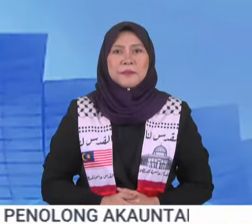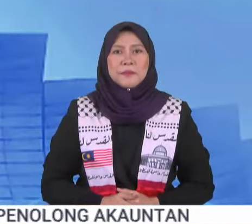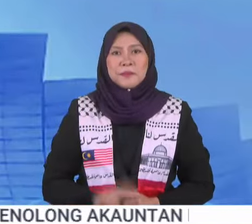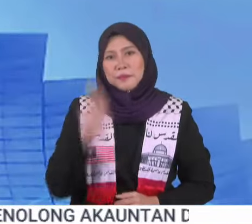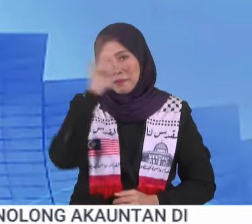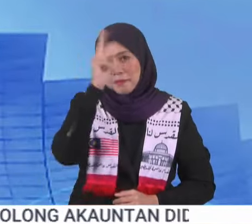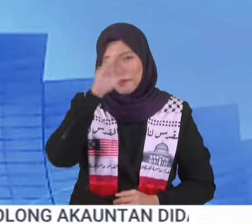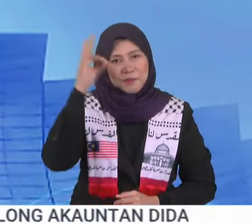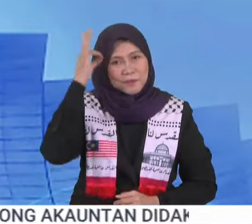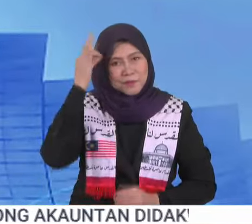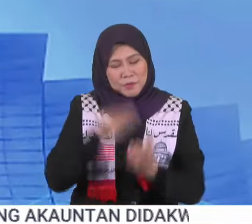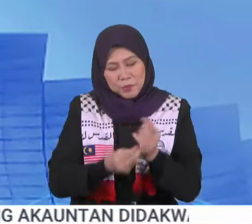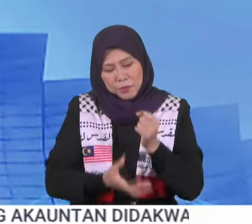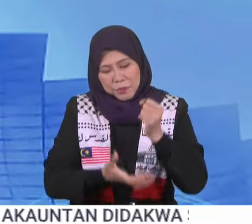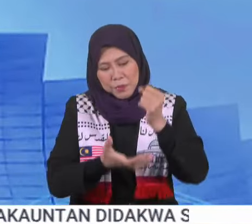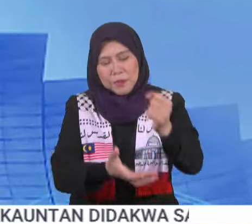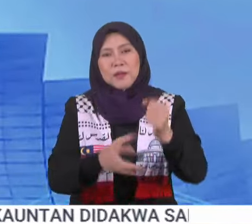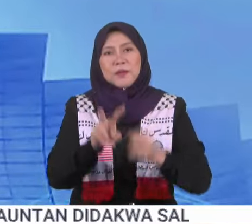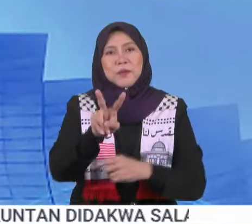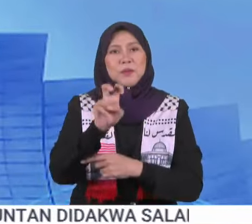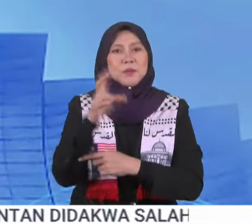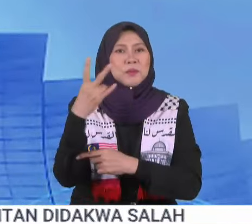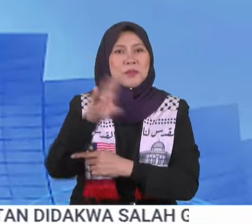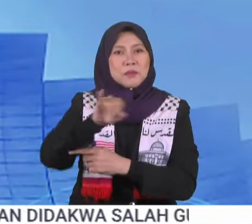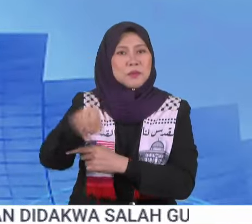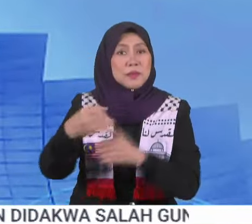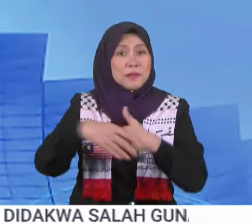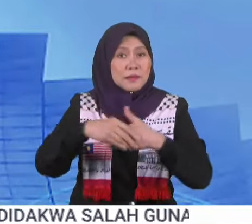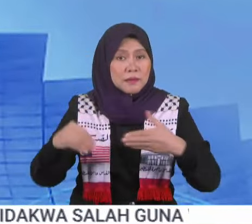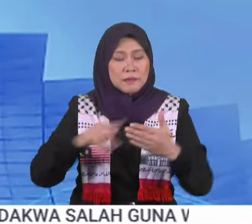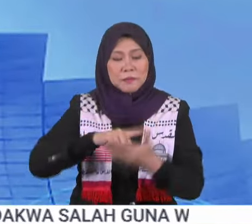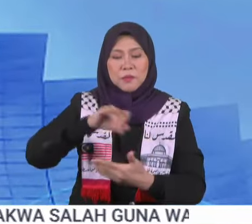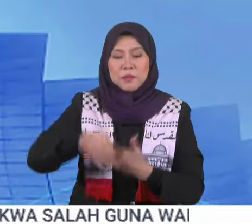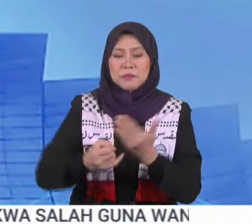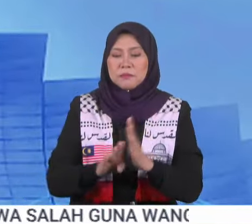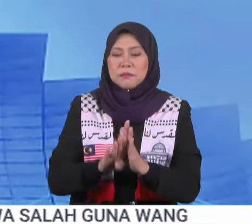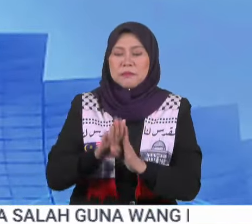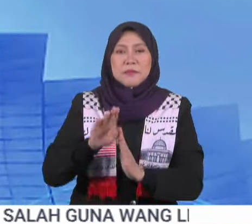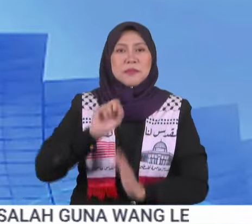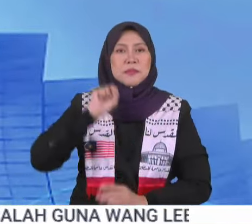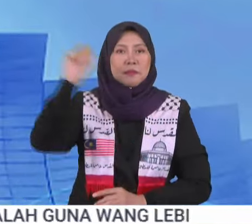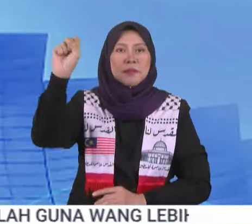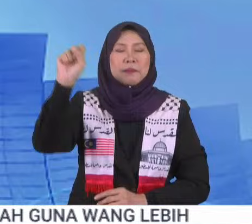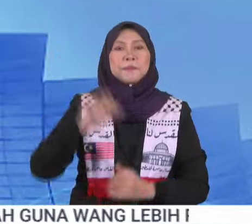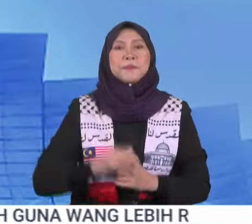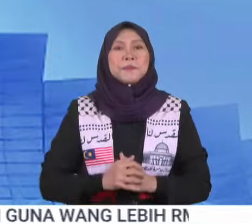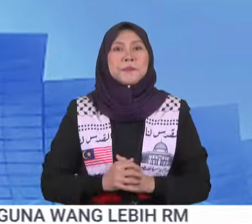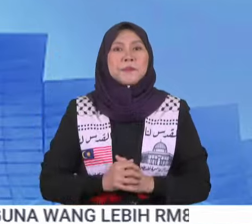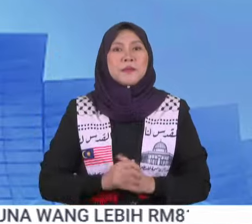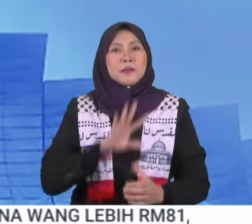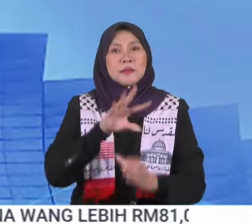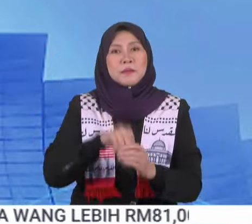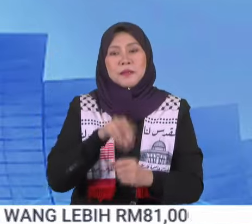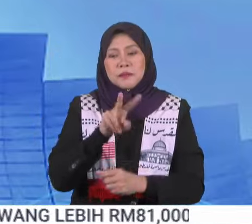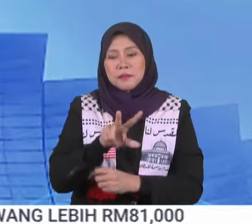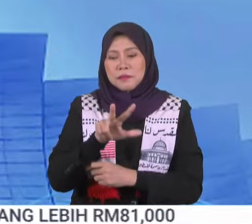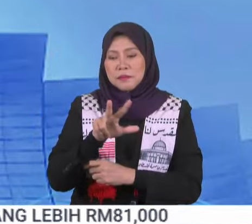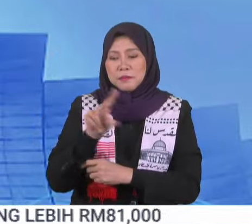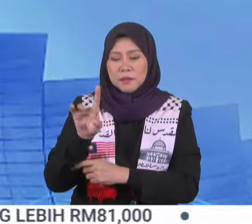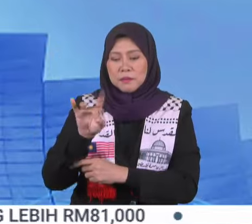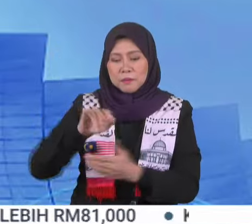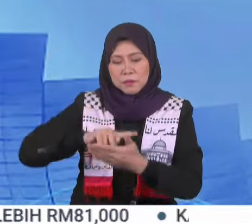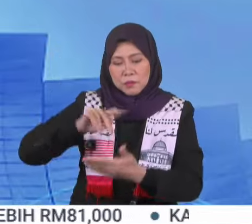Kerajaan Persekutuan memperuntukkan lebih 217 juta ringgit bagi projek pembangunan di Sabah. Ia meliputi 38 projek